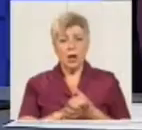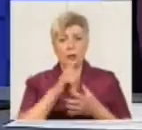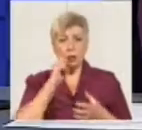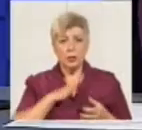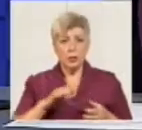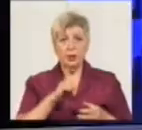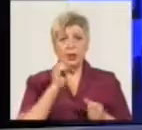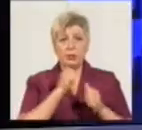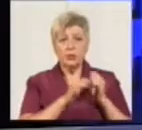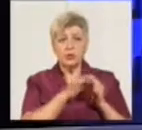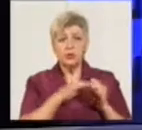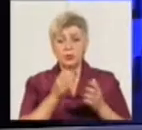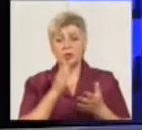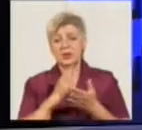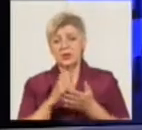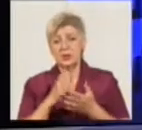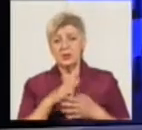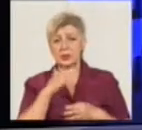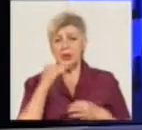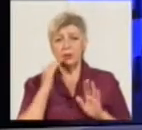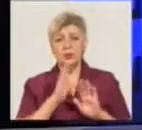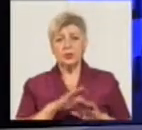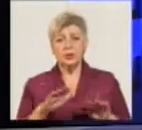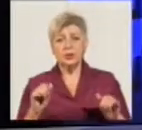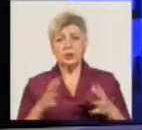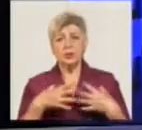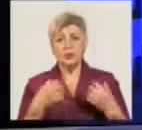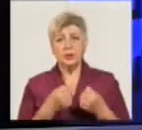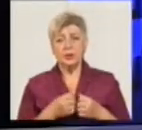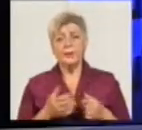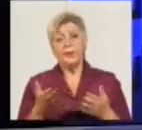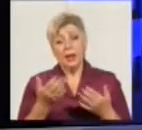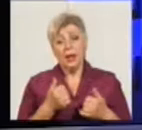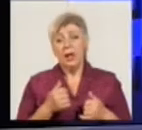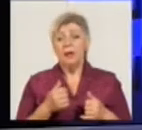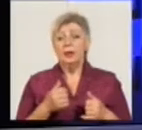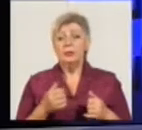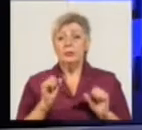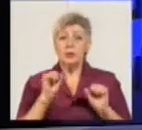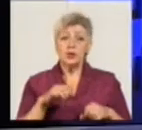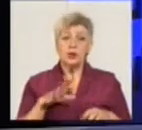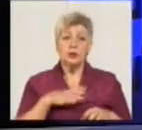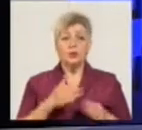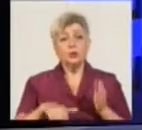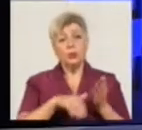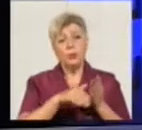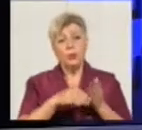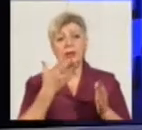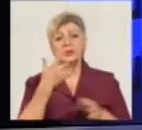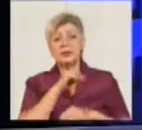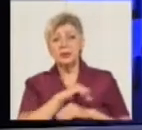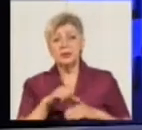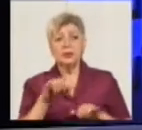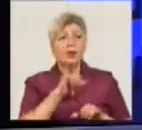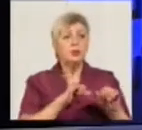одна. Якщо говорити не про державні програми, а про діяльність громадських організацій, можливо, допомогу з-за кордону, що зараз є, куди люди